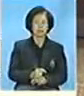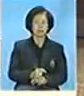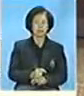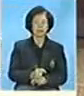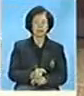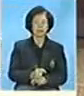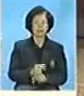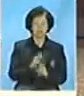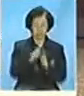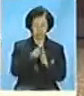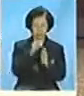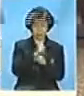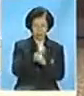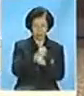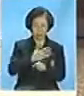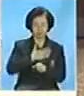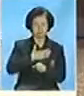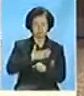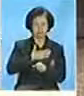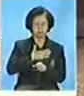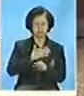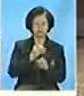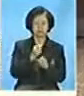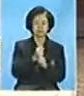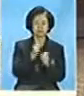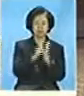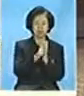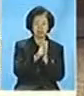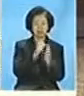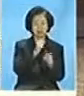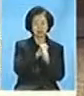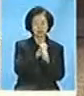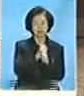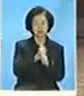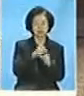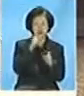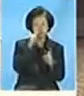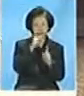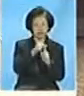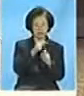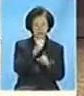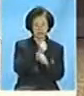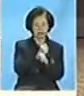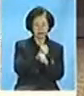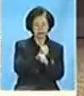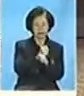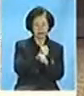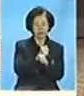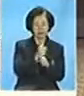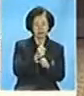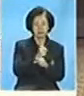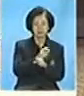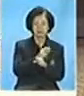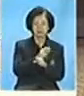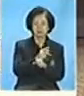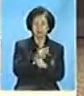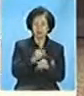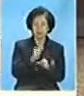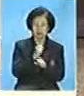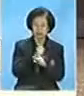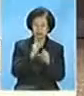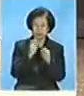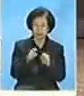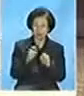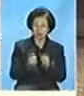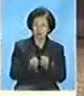การทำงานของผมยึดหลักว่าทำงานเพื่องานทำงานต้องเสียสละต้องเป็น